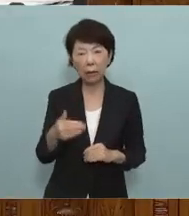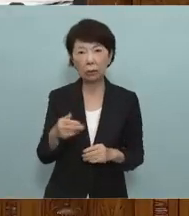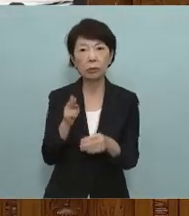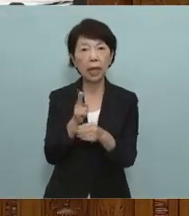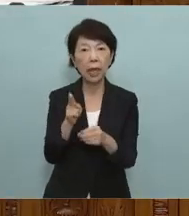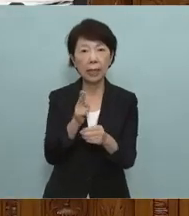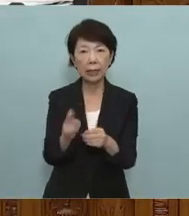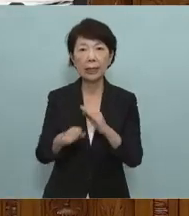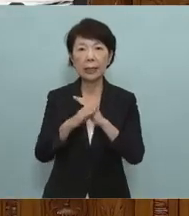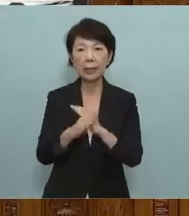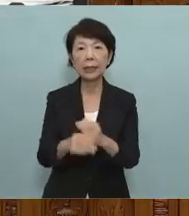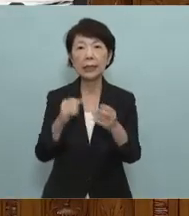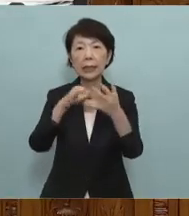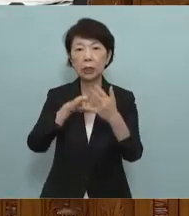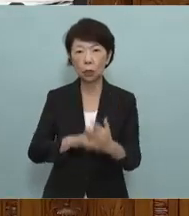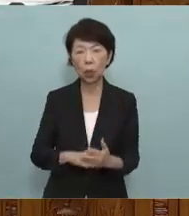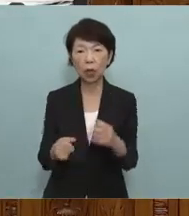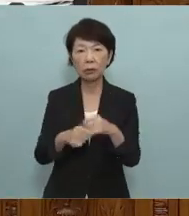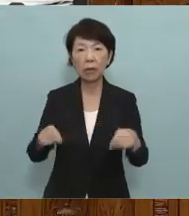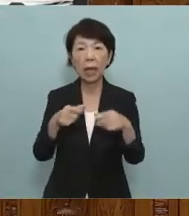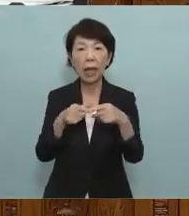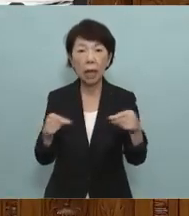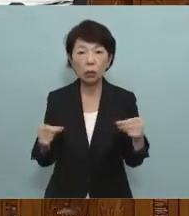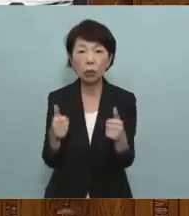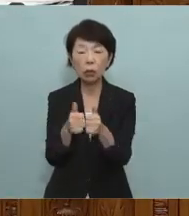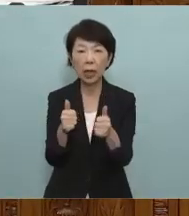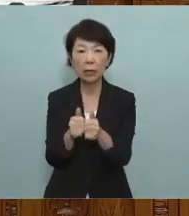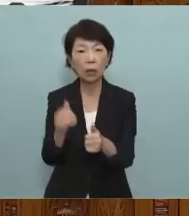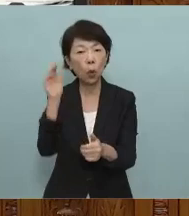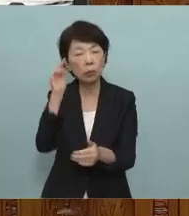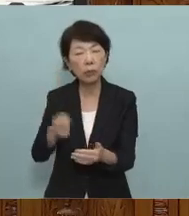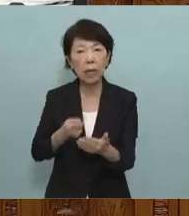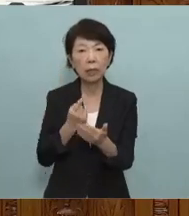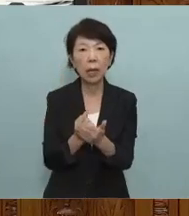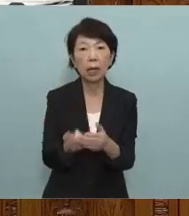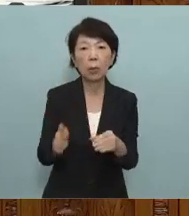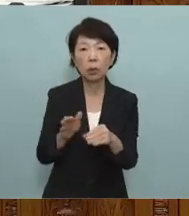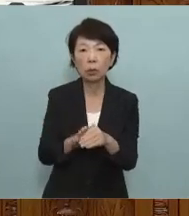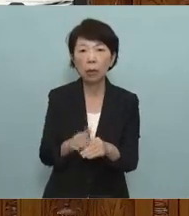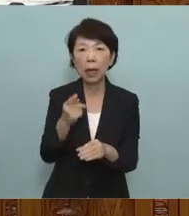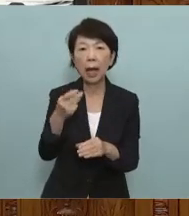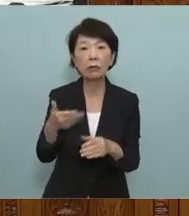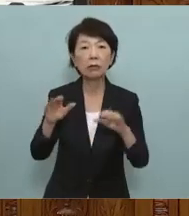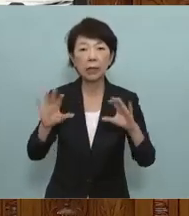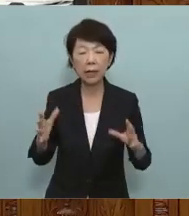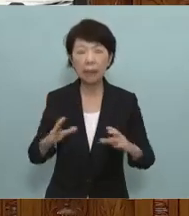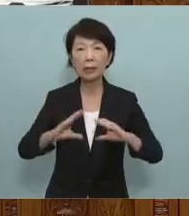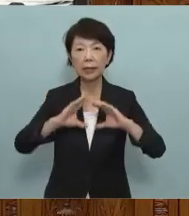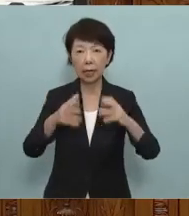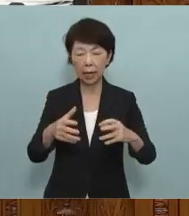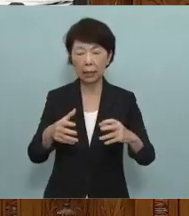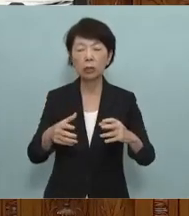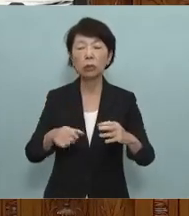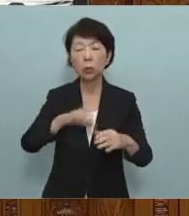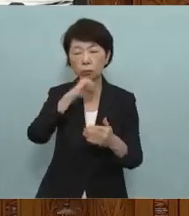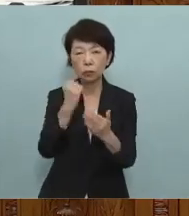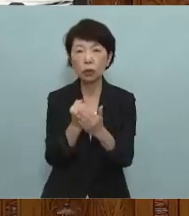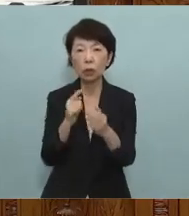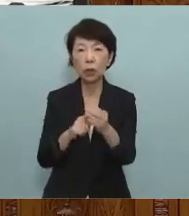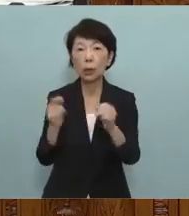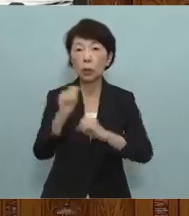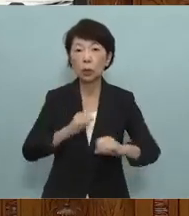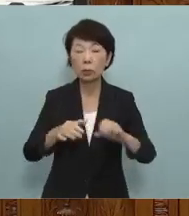の締約国会合へのオブザーバー参加を含め、核兵器のない世界に向けた取り組みについてお尋ねがあり